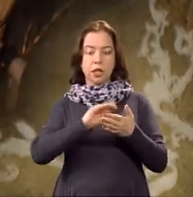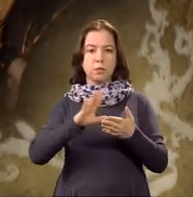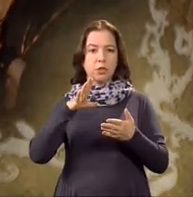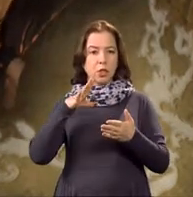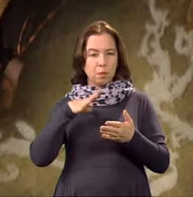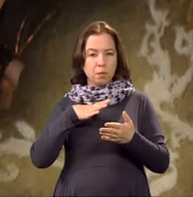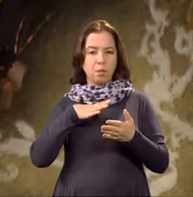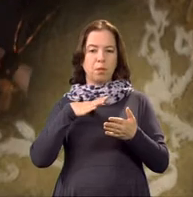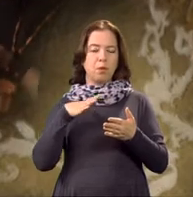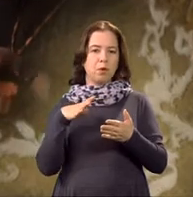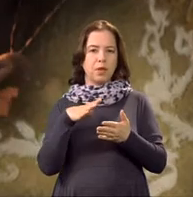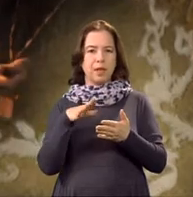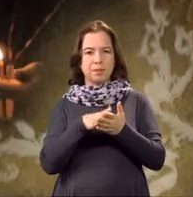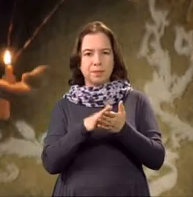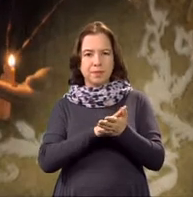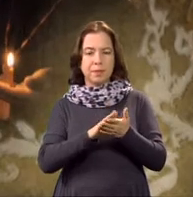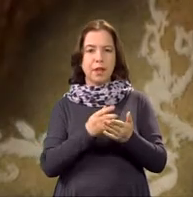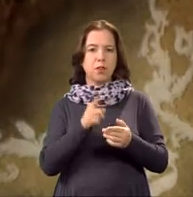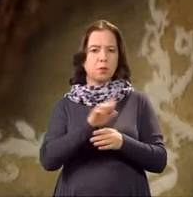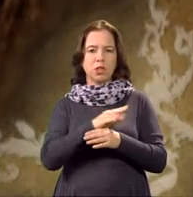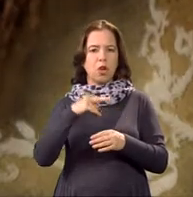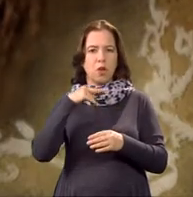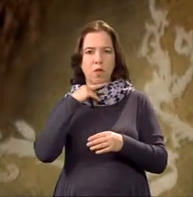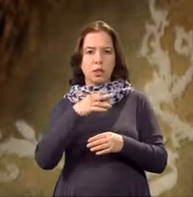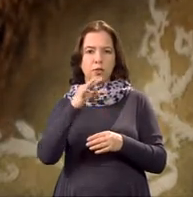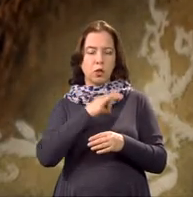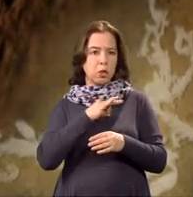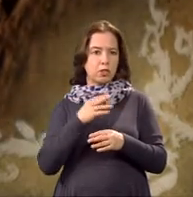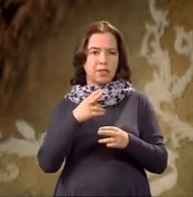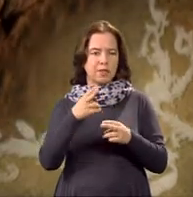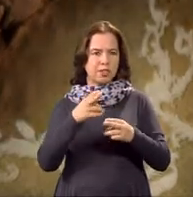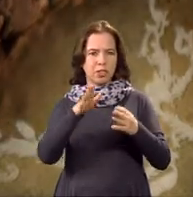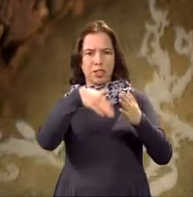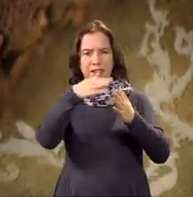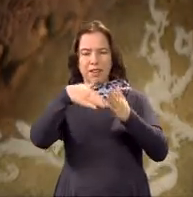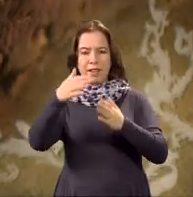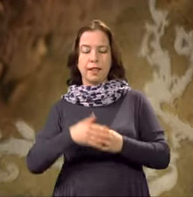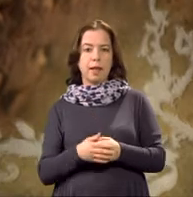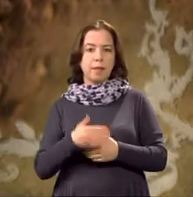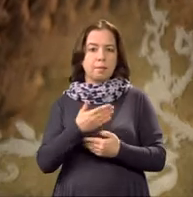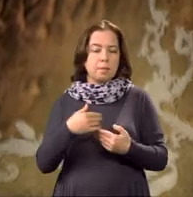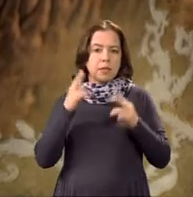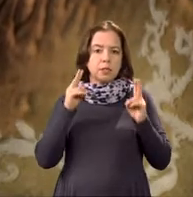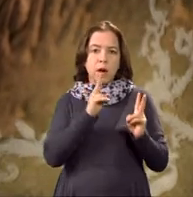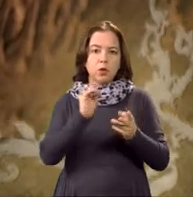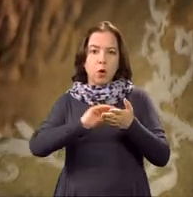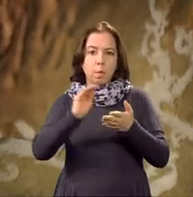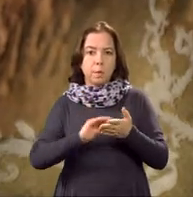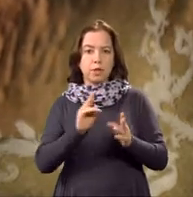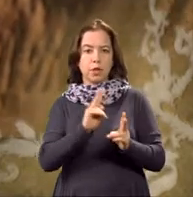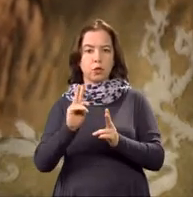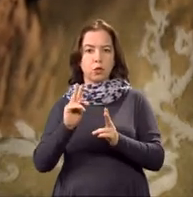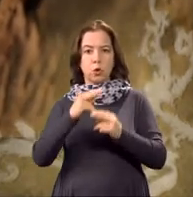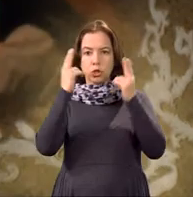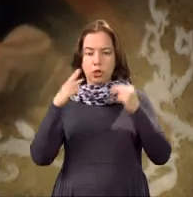через необережне використання гострих матеріалів. Нам невідомо, хто залишив ці надписи, хто з ченців був